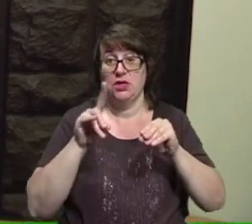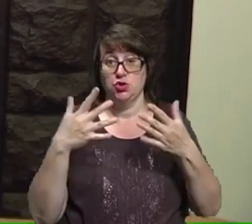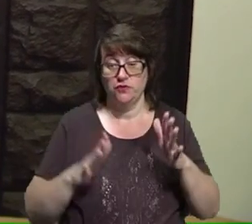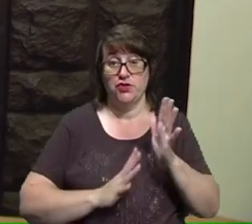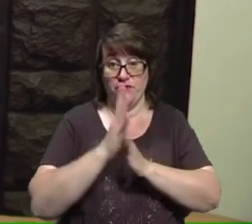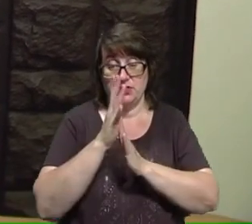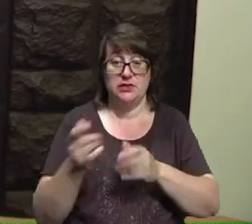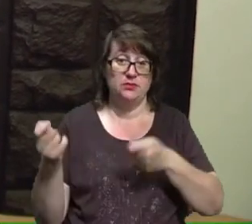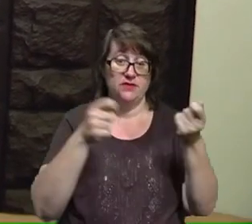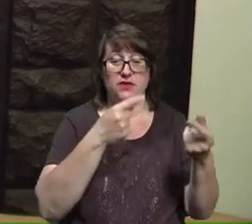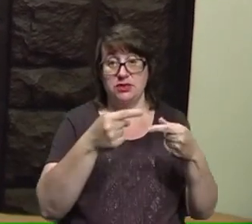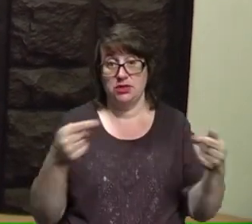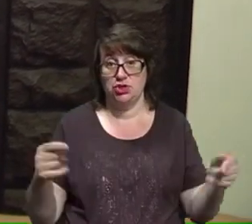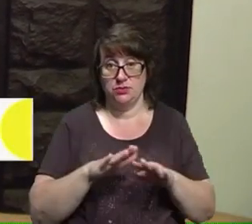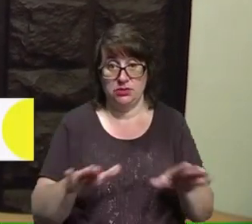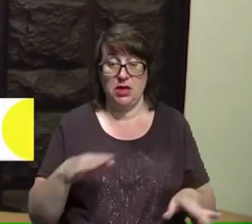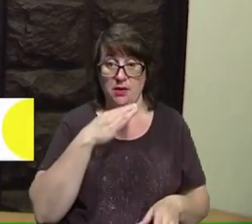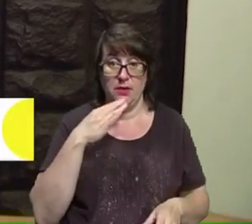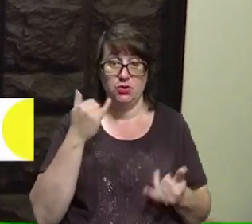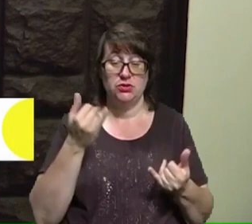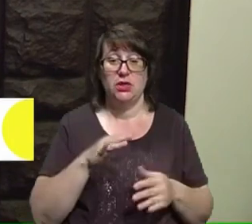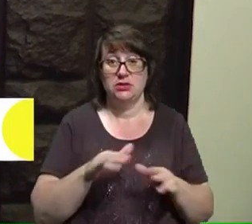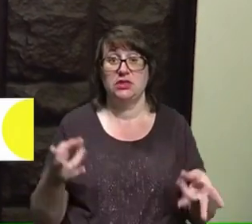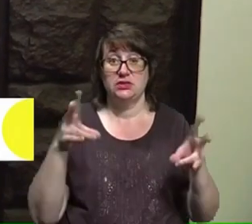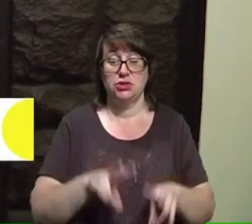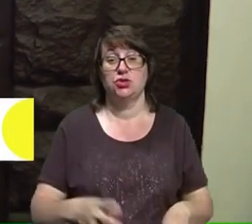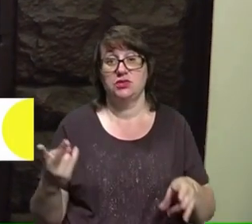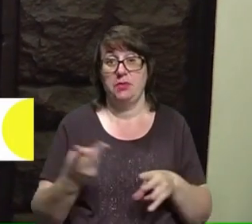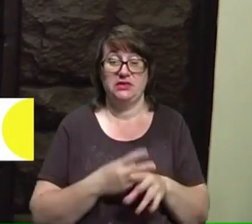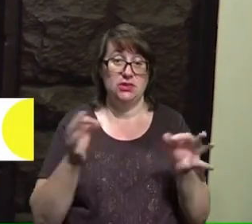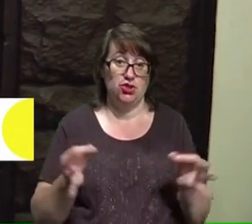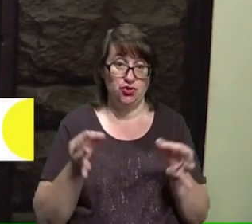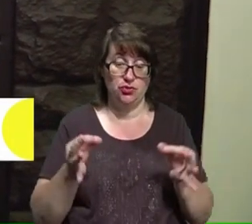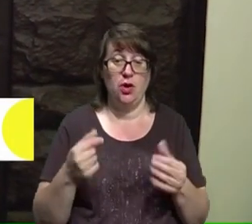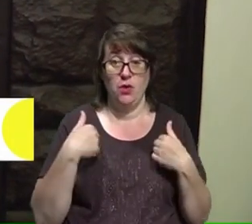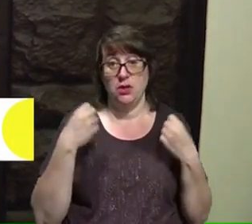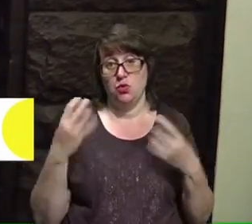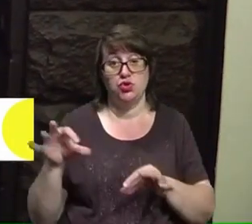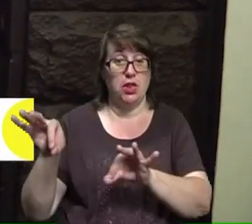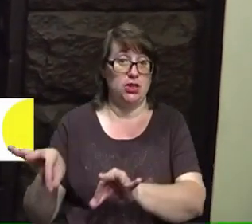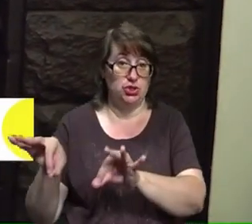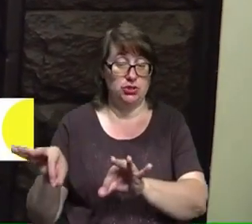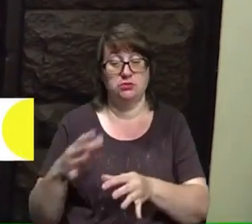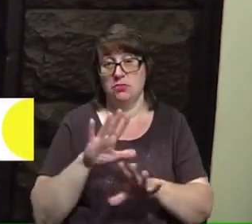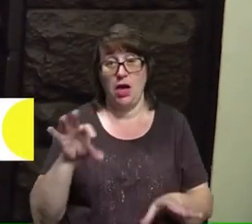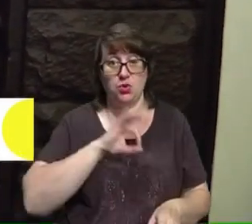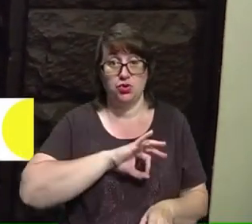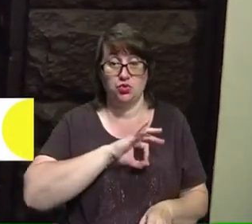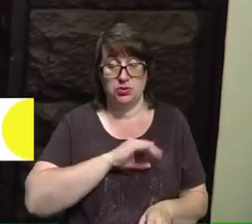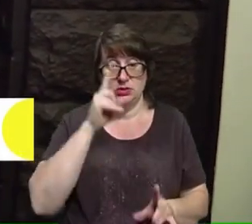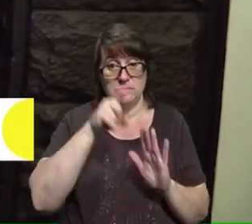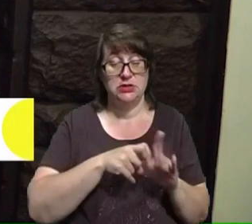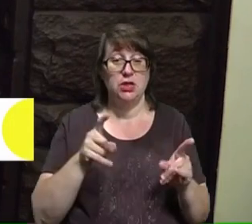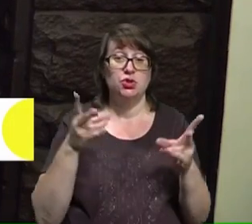діткам. Багато дітей зараз залишилось без нічого. А воно в мене просто лежить, них користуються. Дізналися, що треба